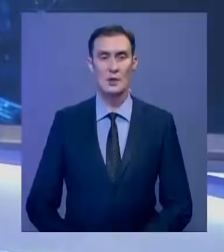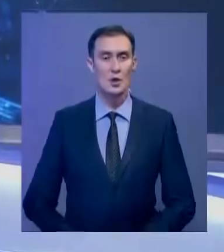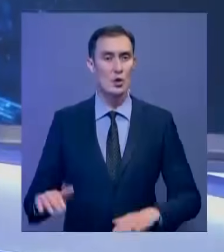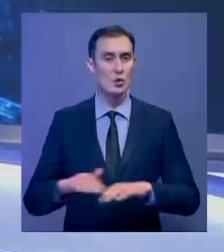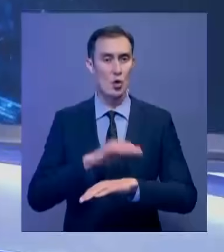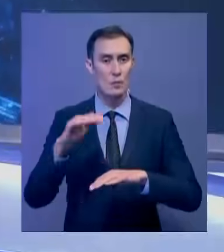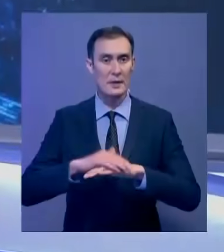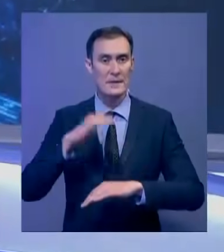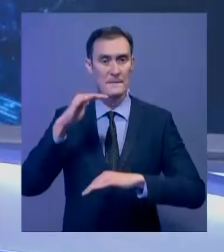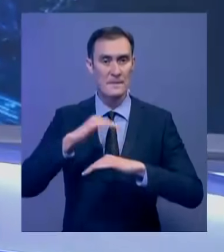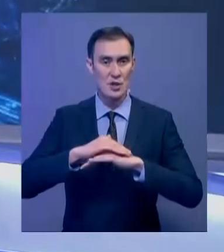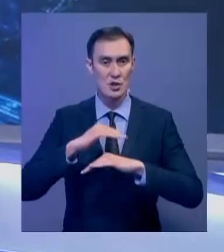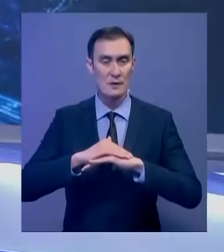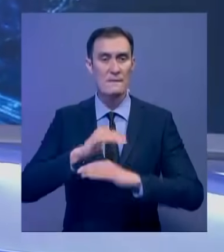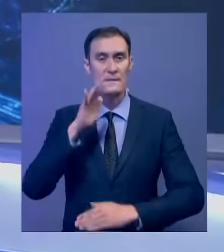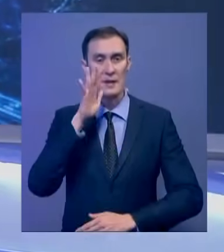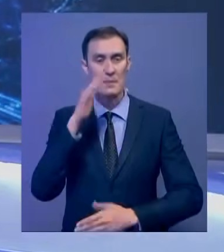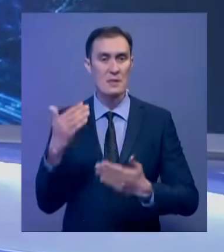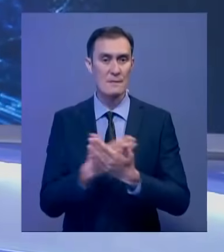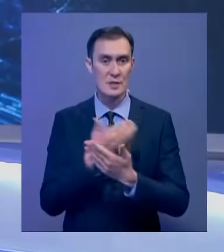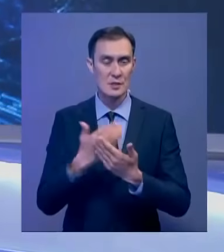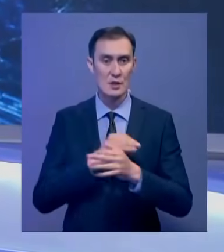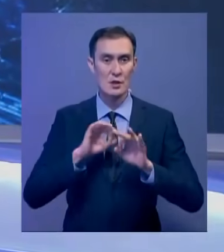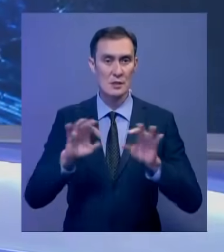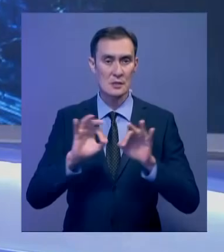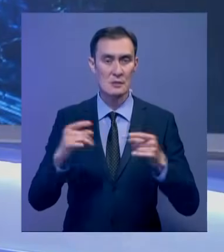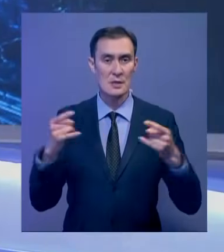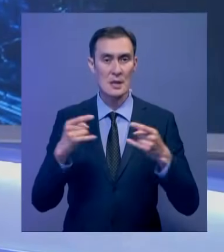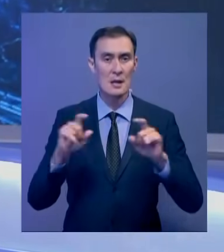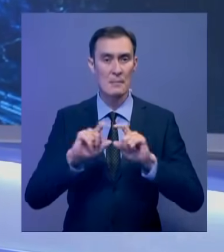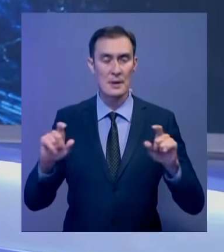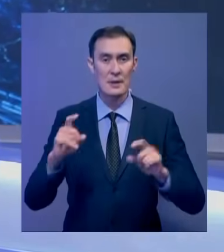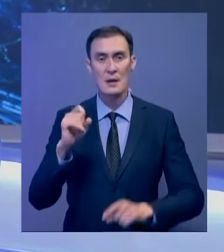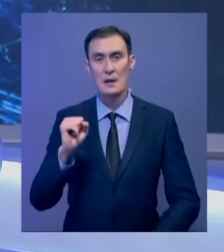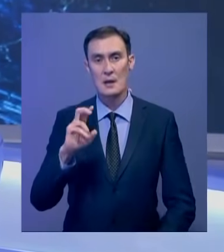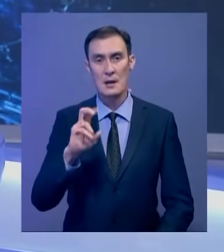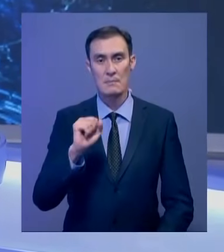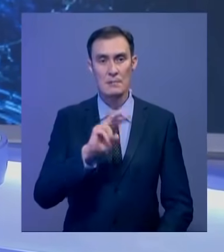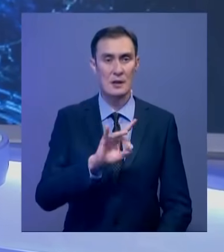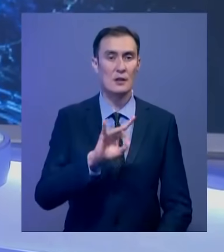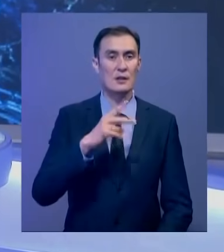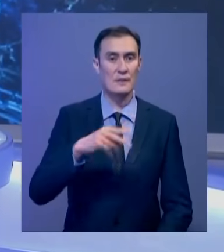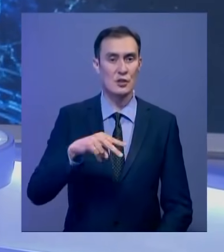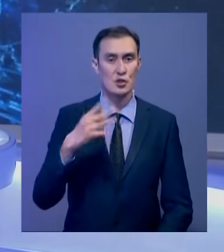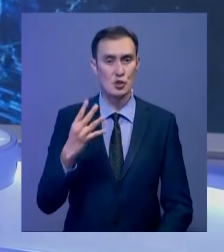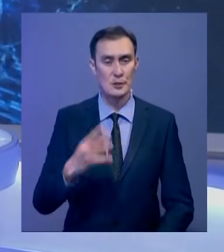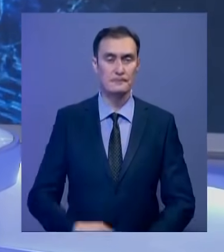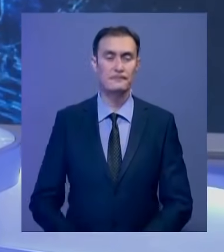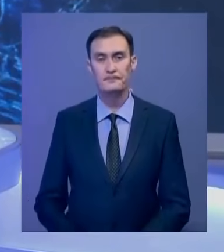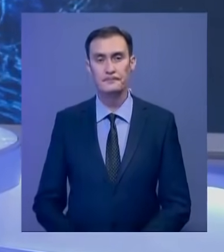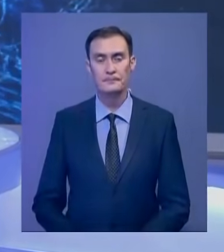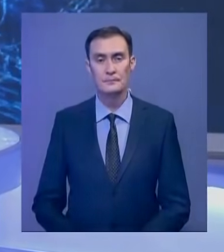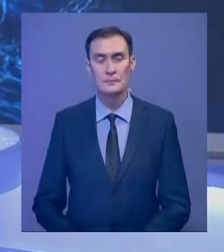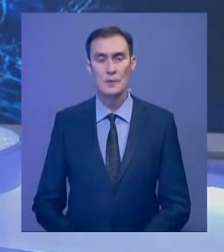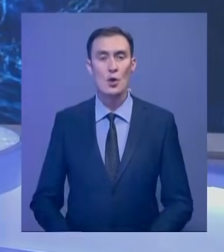Здравствуйте. О событиях в стране и мире расскажу вам я, Сергей Гергель, и мои коллеги из редакции информационных программ телеканала «Хабар-24». Сурдоперевод обеспечивает Хасан Исраилов.